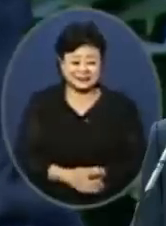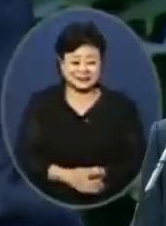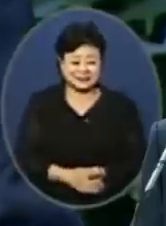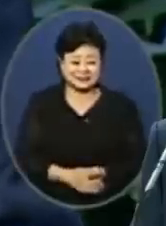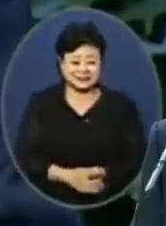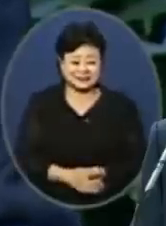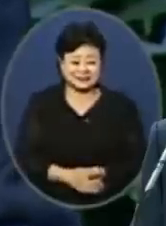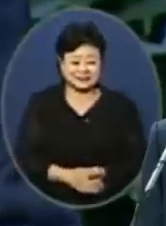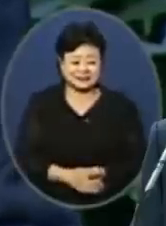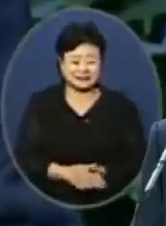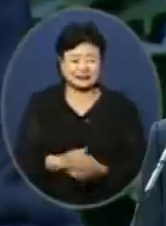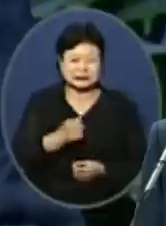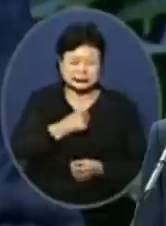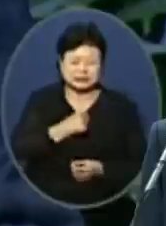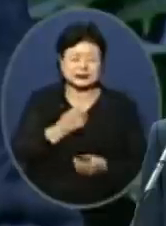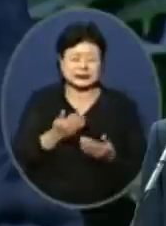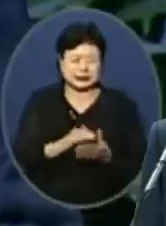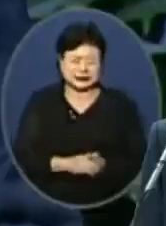정말 야박한 일입니다.